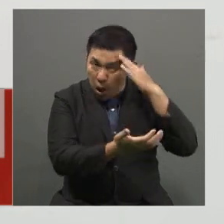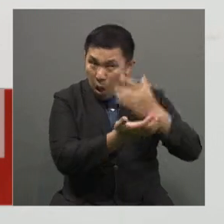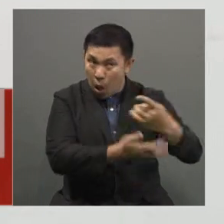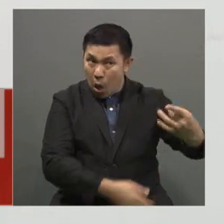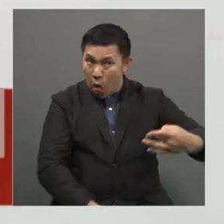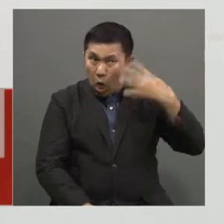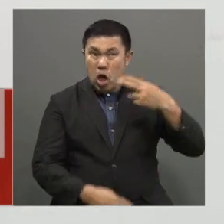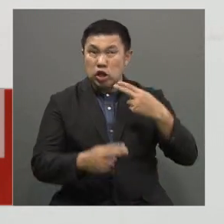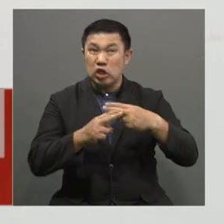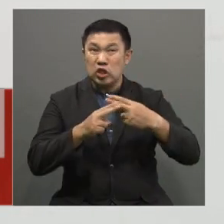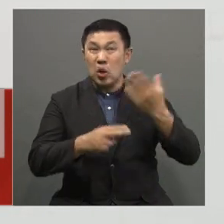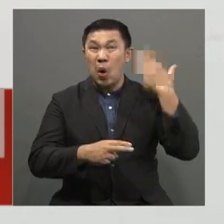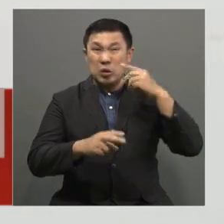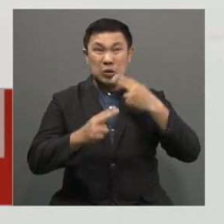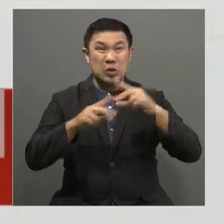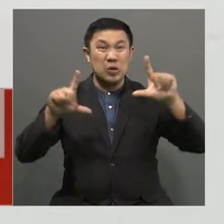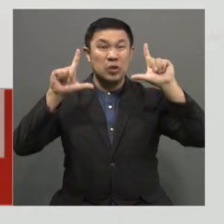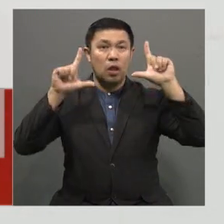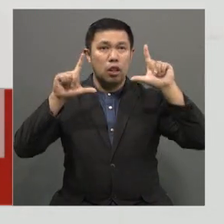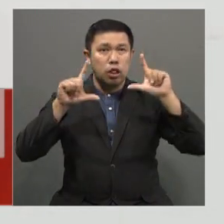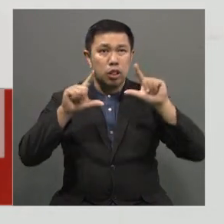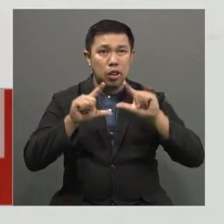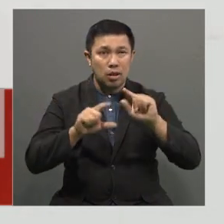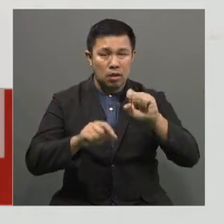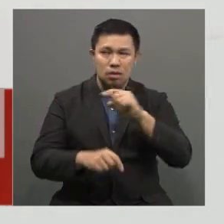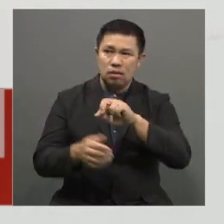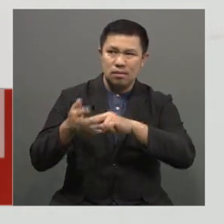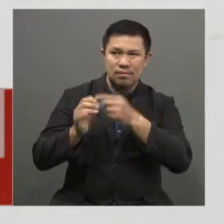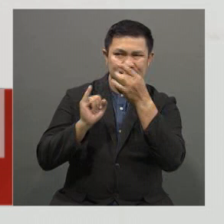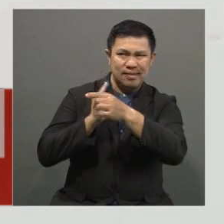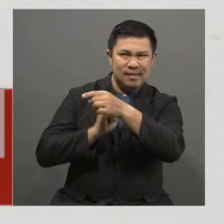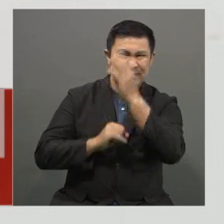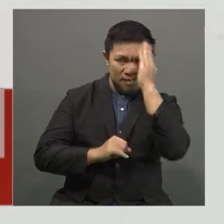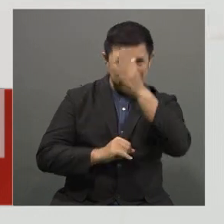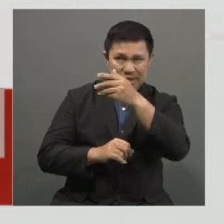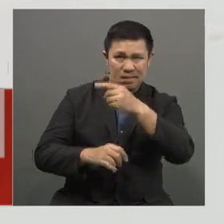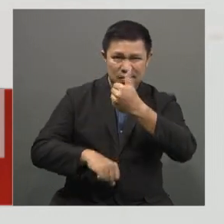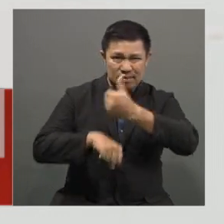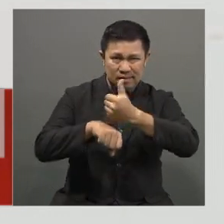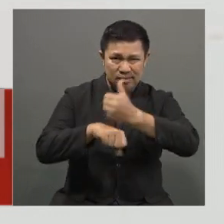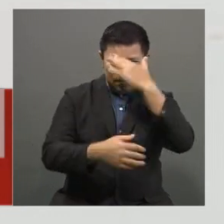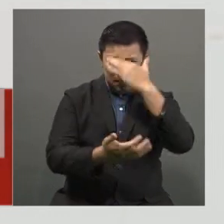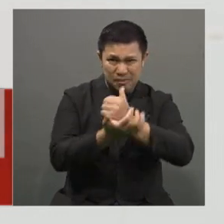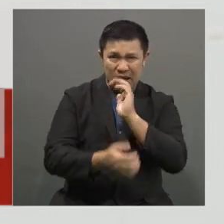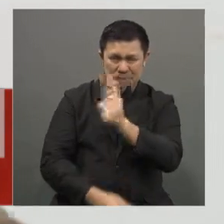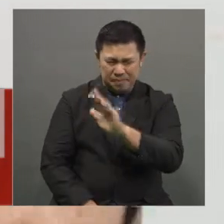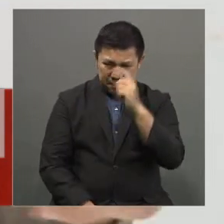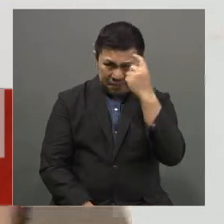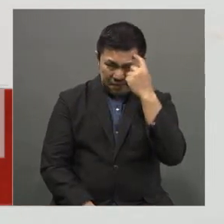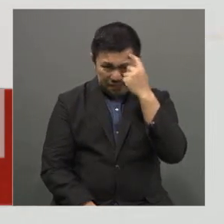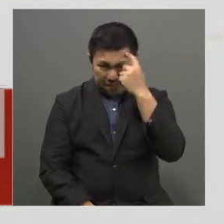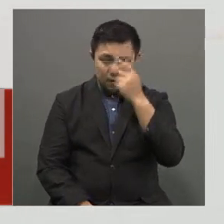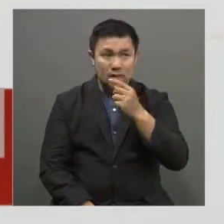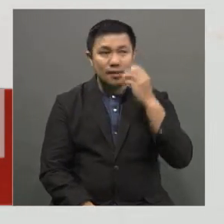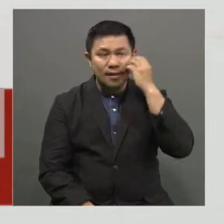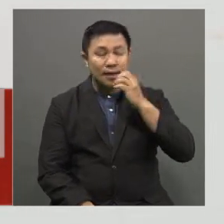ถือเพื่อดเดิตมเป็นการสกัดกั้นไม่ให้ตัวบิ๊กโจ๊กเนี่ยขึ้นไปตำแหน่งผบตรหรือเปล่าบิ๊กโจ๊กก็เอา